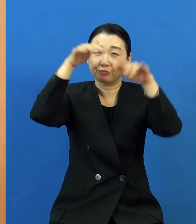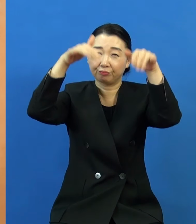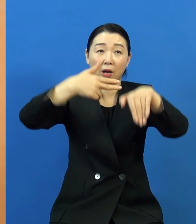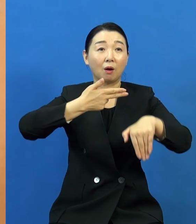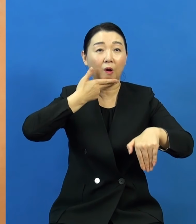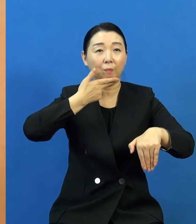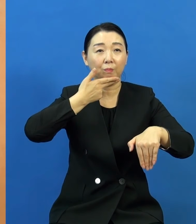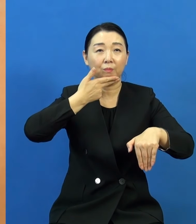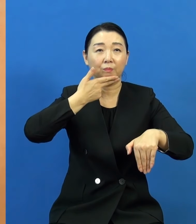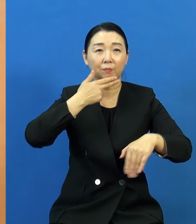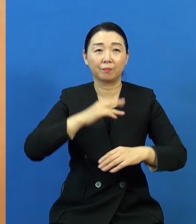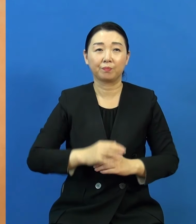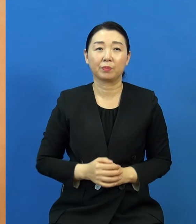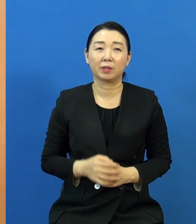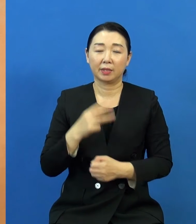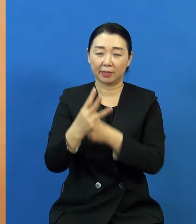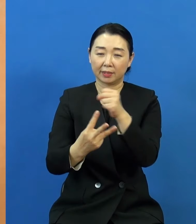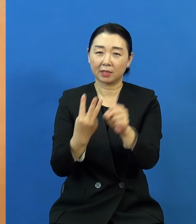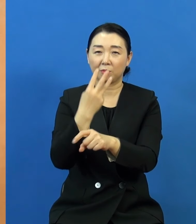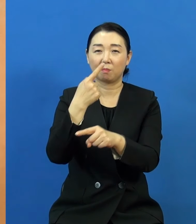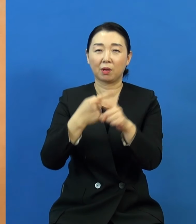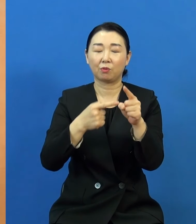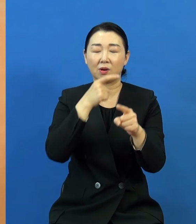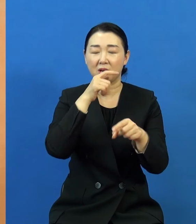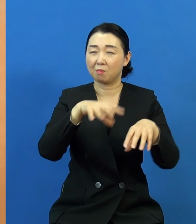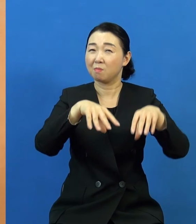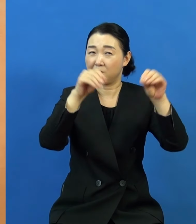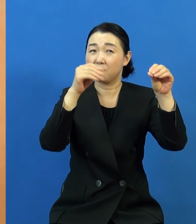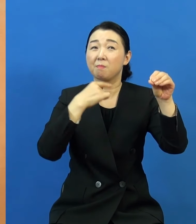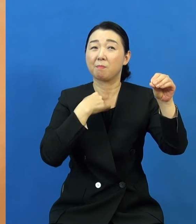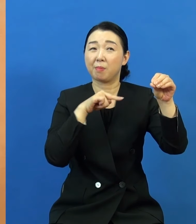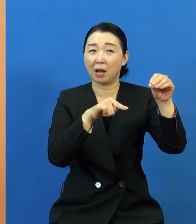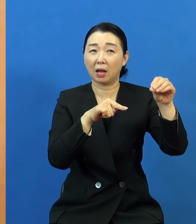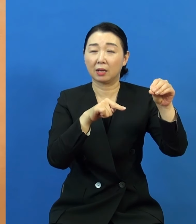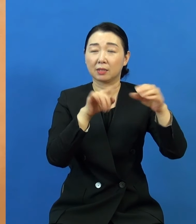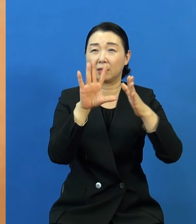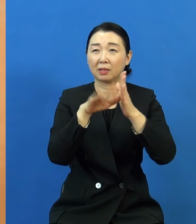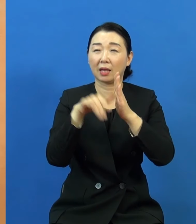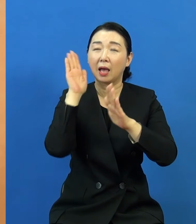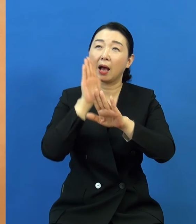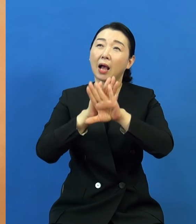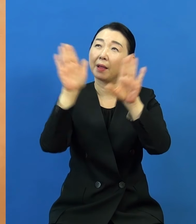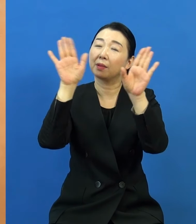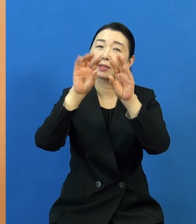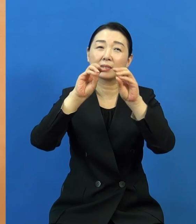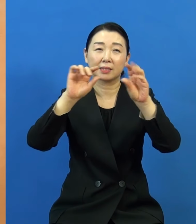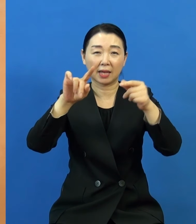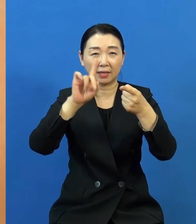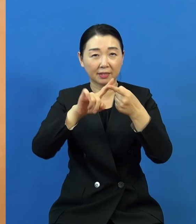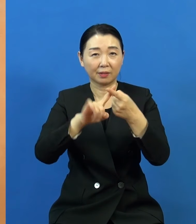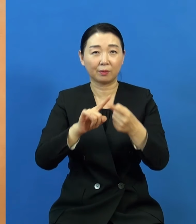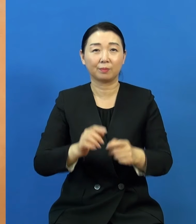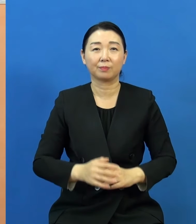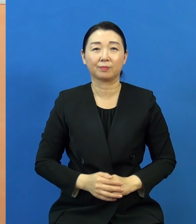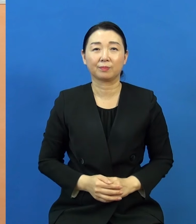않았고 3년 반 동안 가물었던 바로 그 하늘, 그 땅